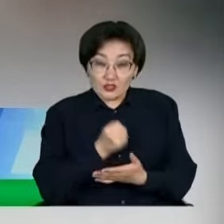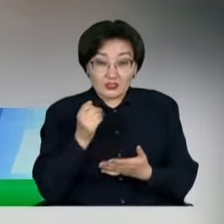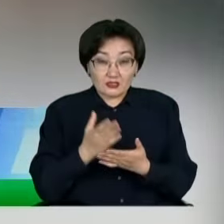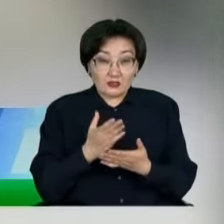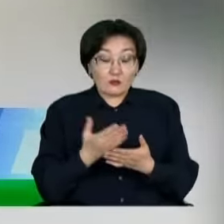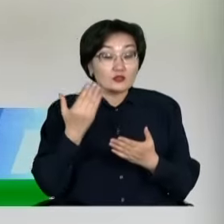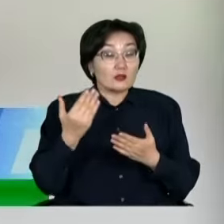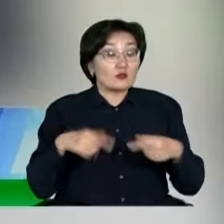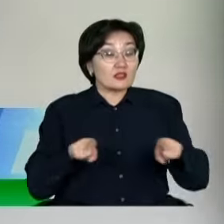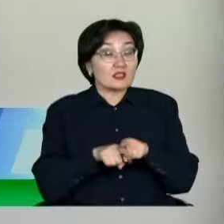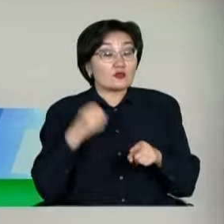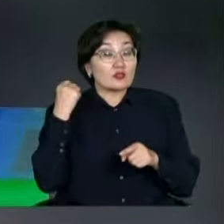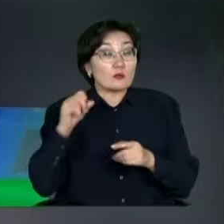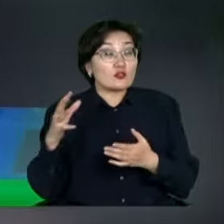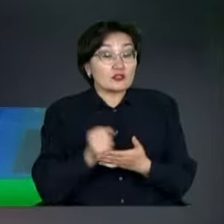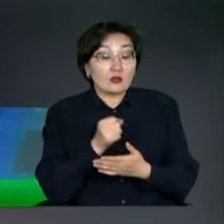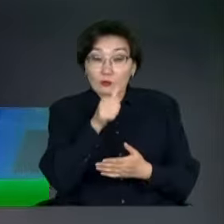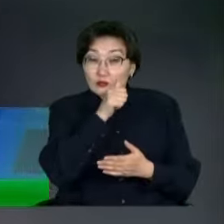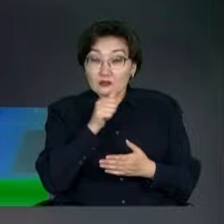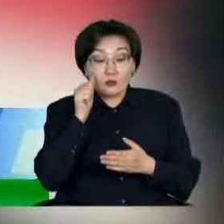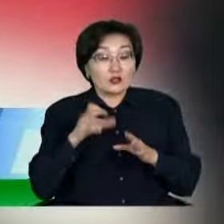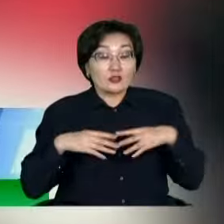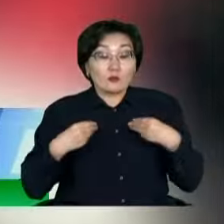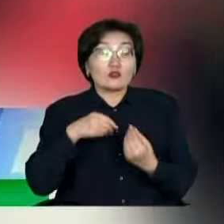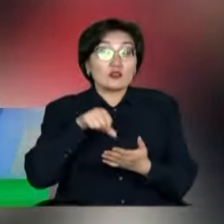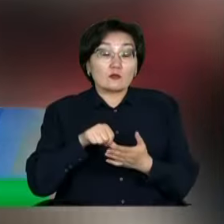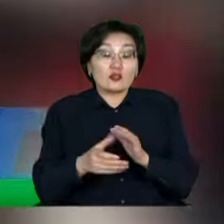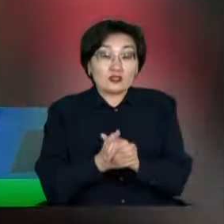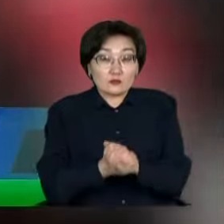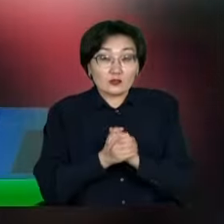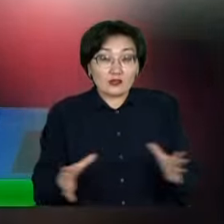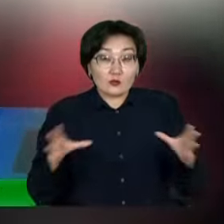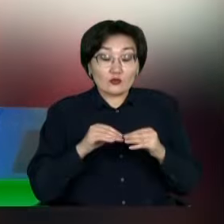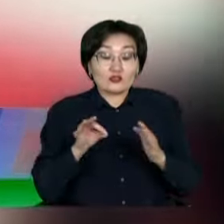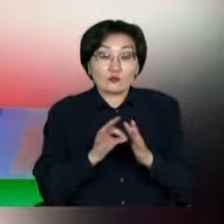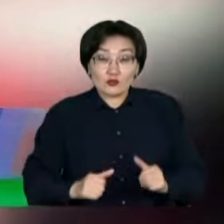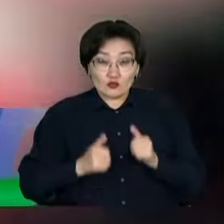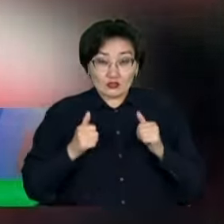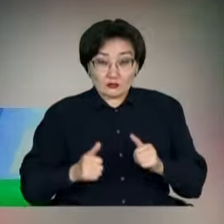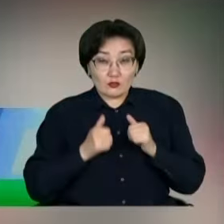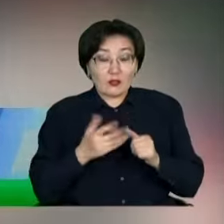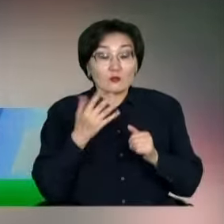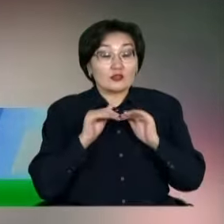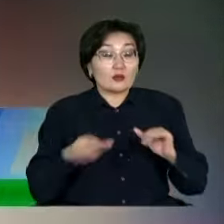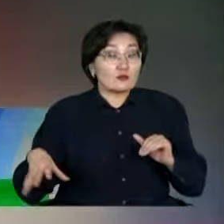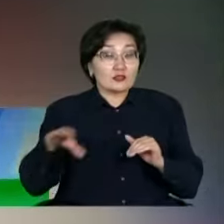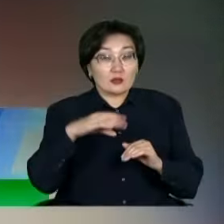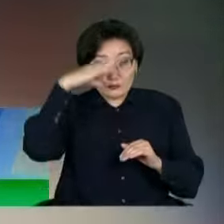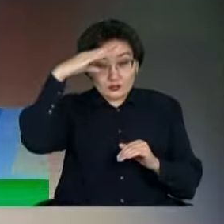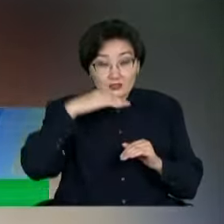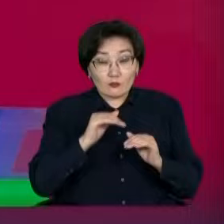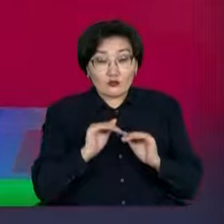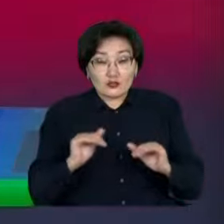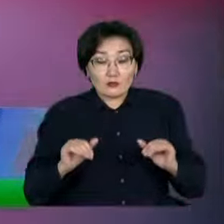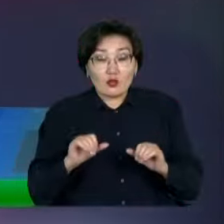байлады. Олардың мұндай жетістікке жетуінің құпиясы отбасы мүшелерінің бірлігі мен ортақ мақсатқа ұмтылысы. Бес баланың барлығын әкесі кішкентай